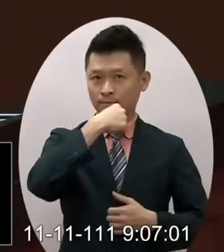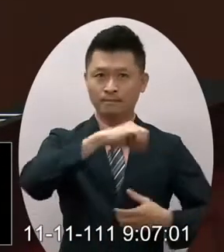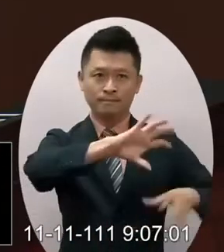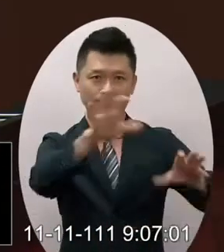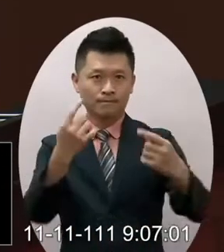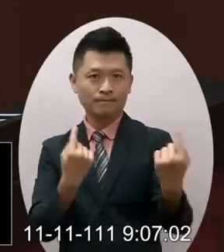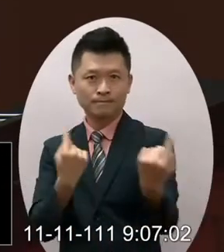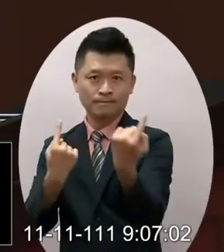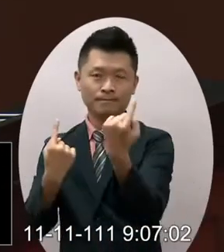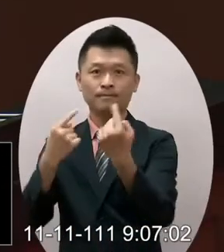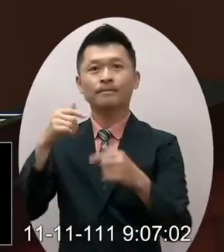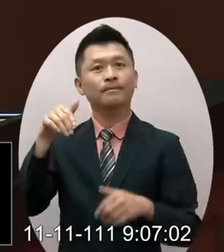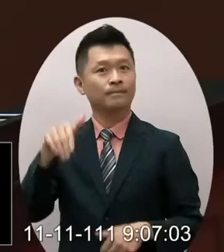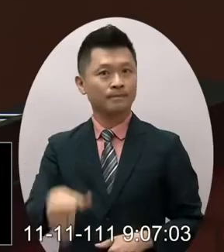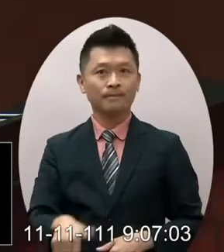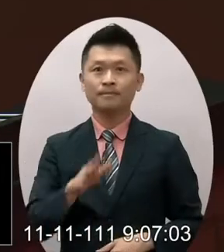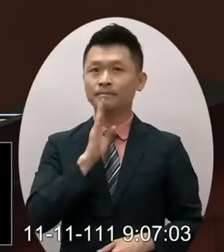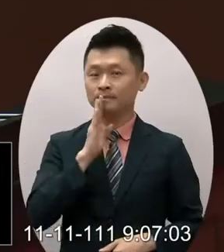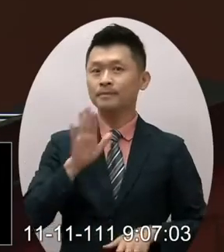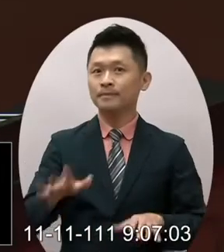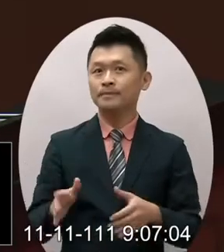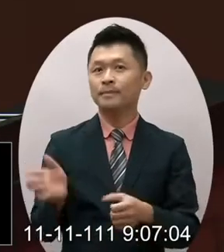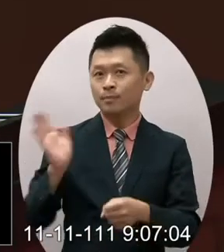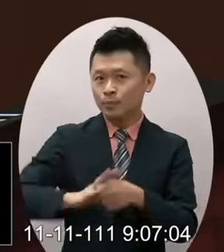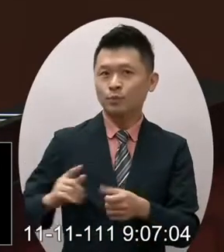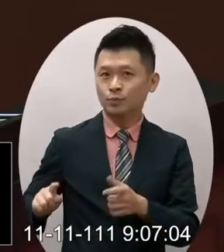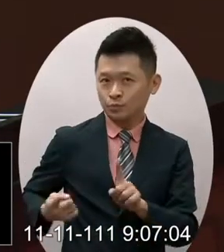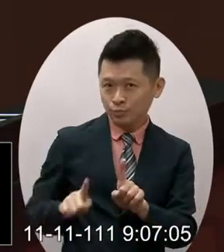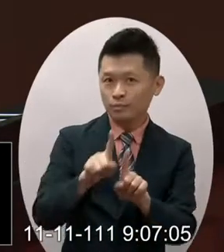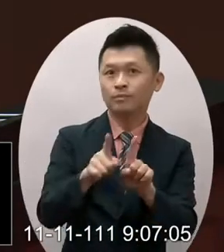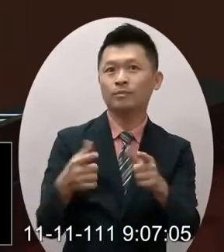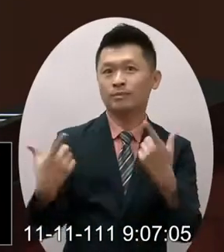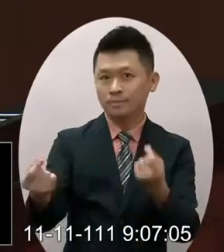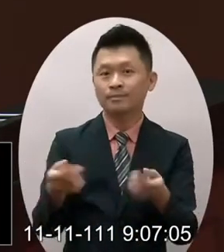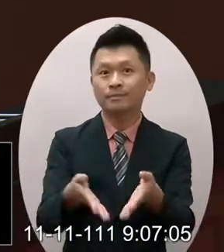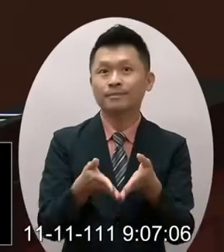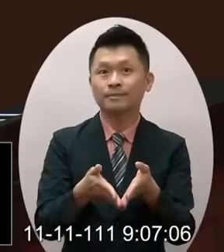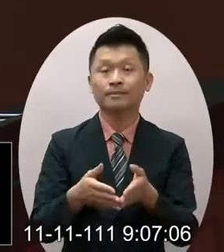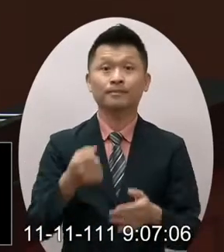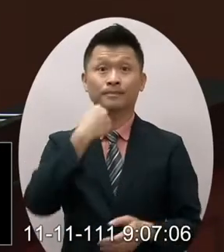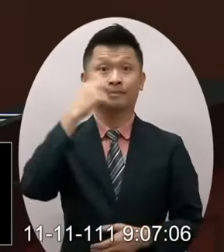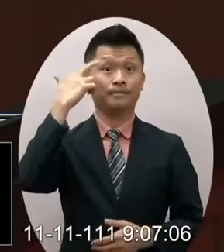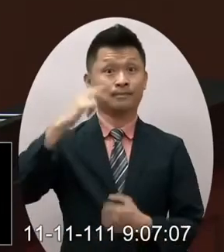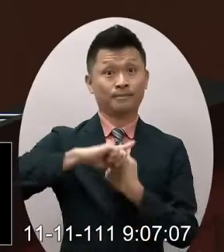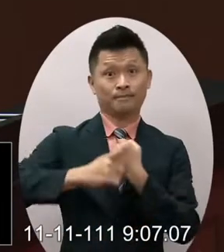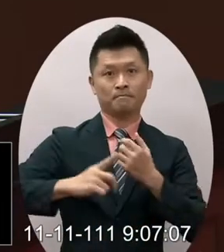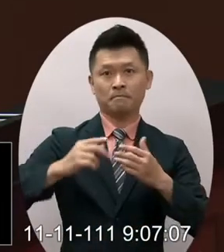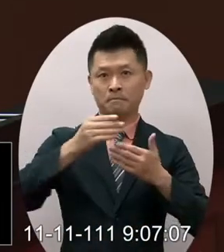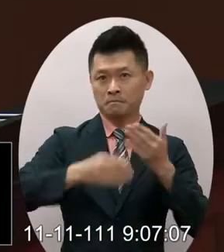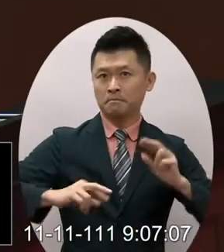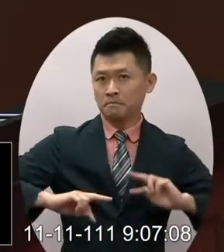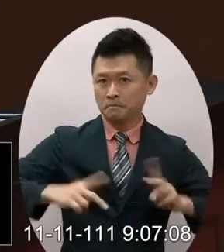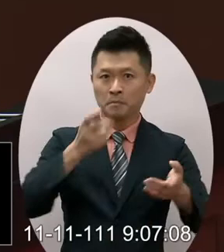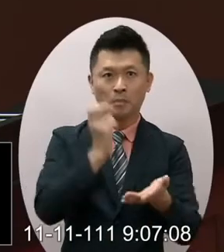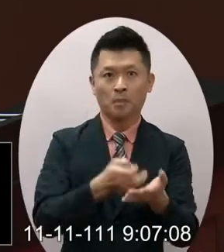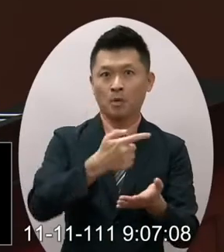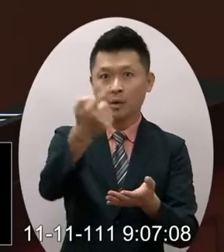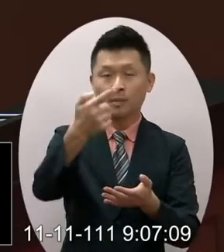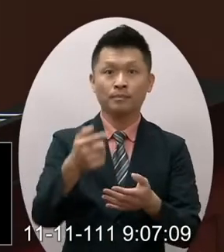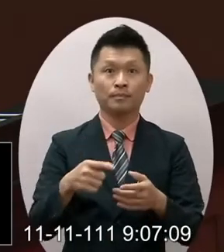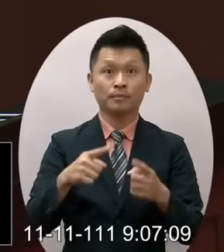中落后。我们现在应该要亡羊补牢，急起直追。尤其我国修宪门槛相当高，通过门槛